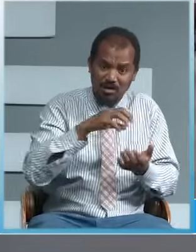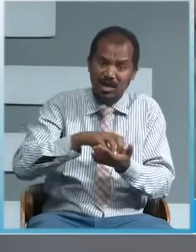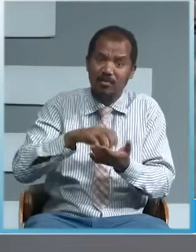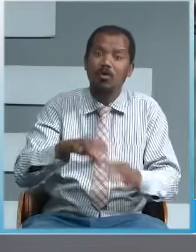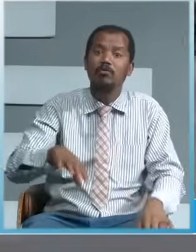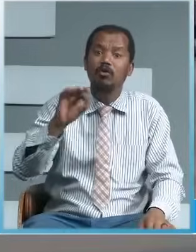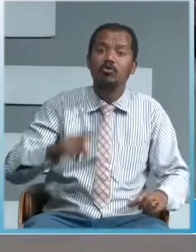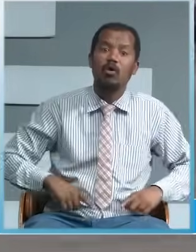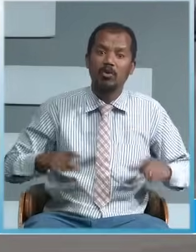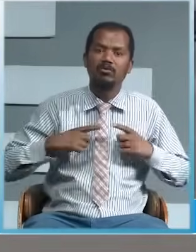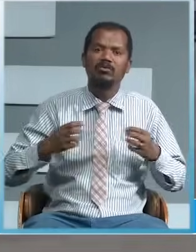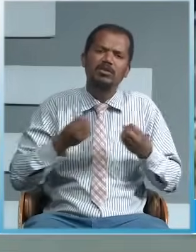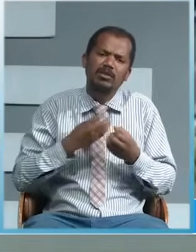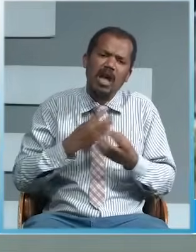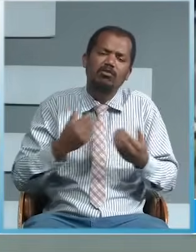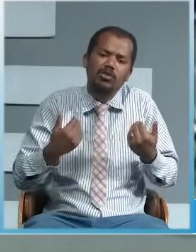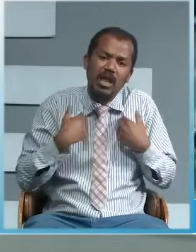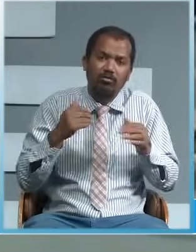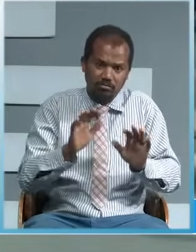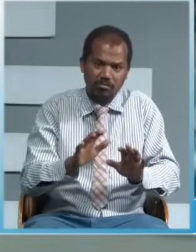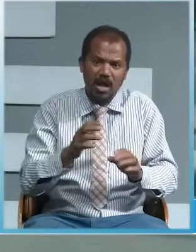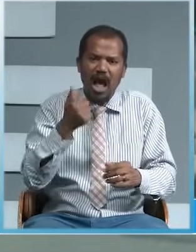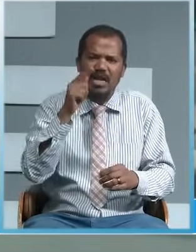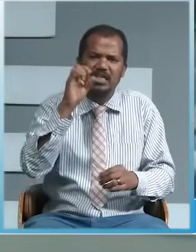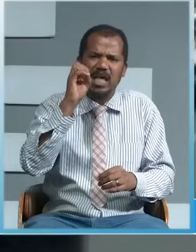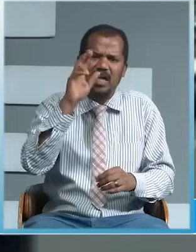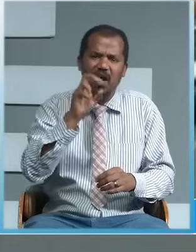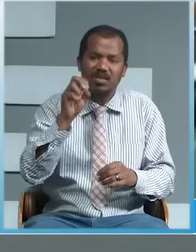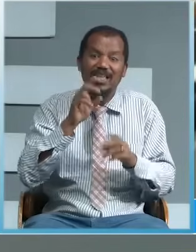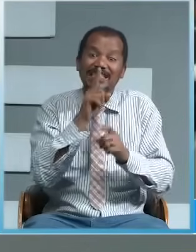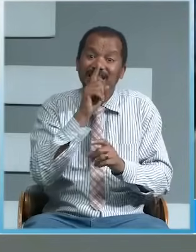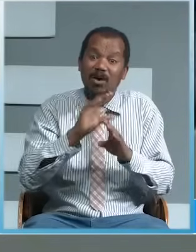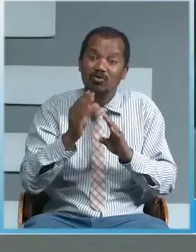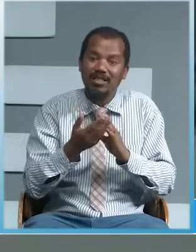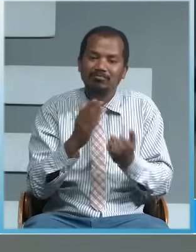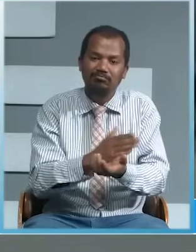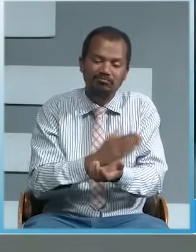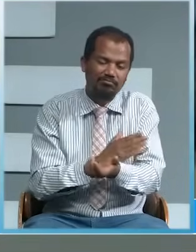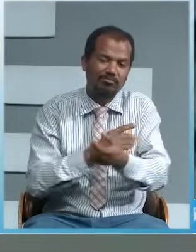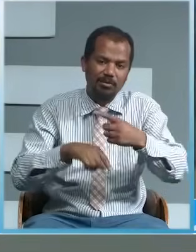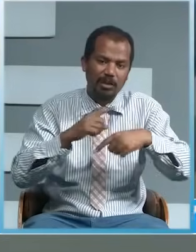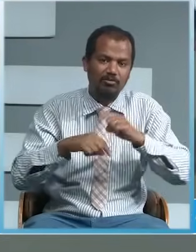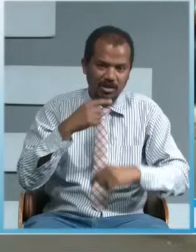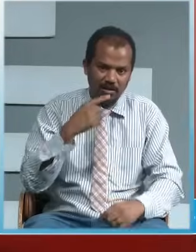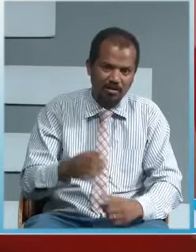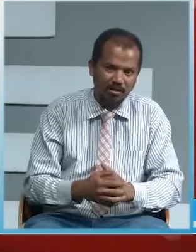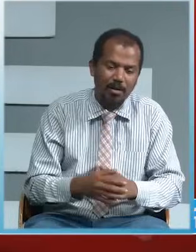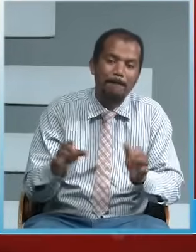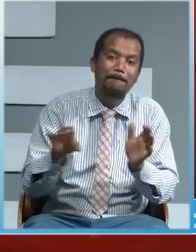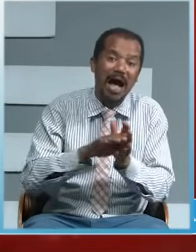በሰበሰበባቸው ከተሞች የሚገኙ ነዋሪዎች ስጋቶች እንዳሉ ሆኖ በአንጻራዊነት የጸጥታ ሁኔታው እየተሻሻለ መምጣቱን ይናገራሉ።